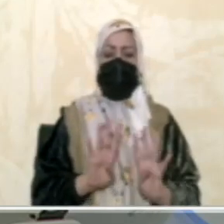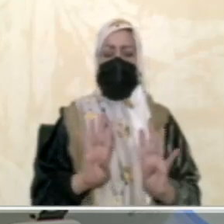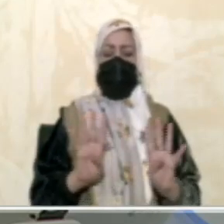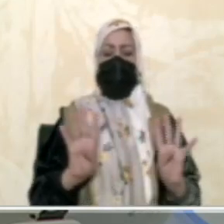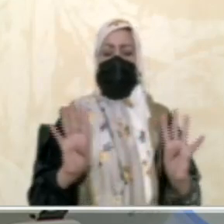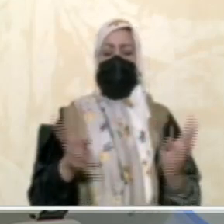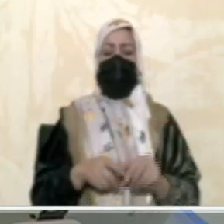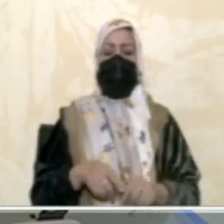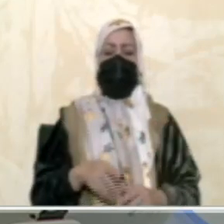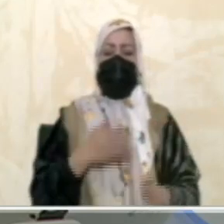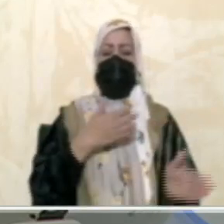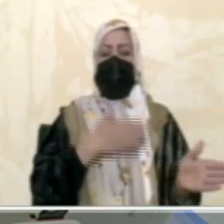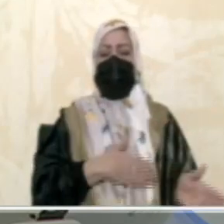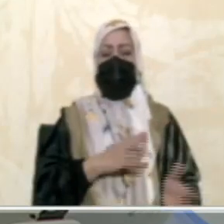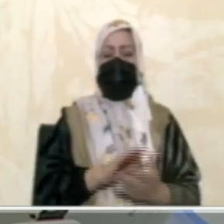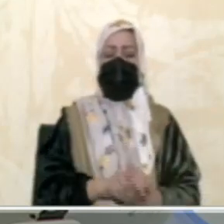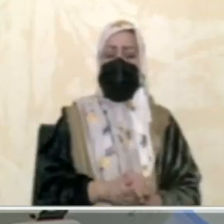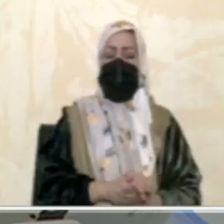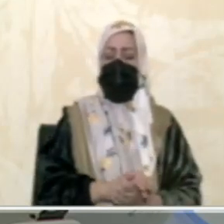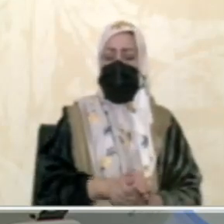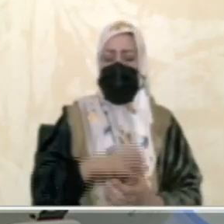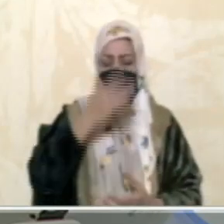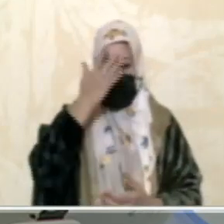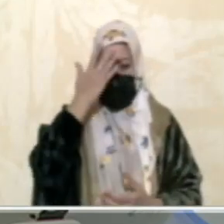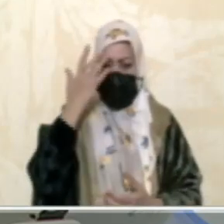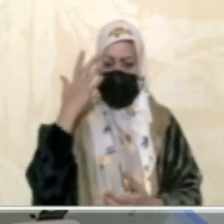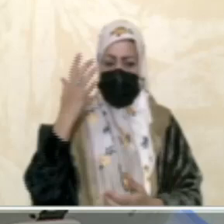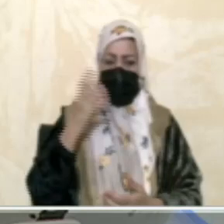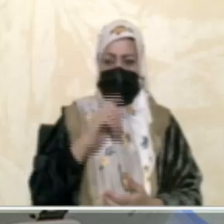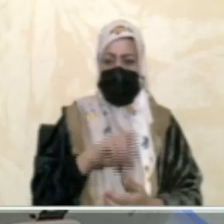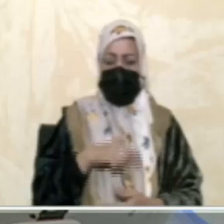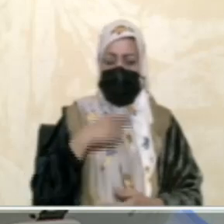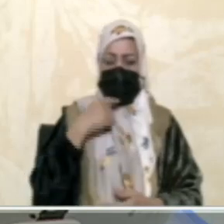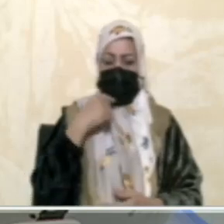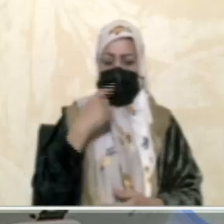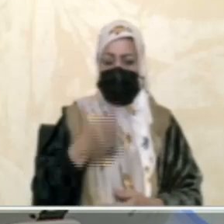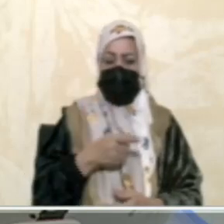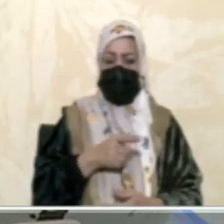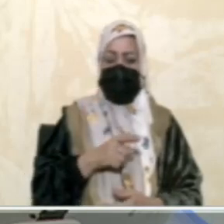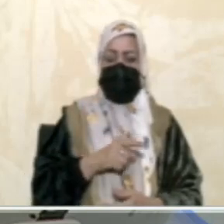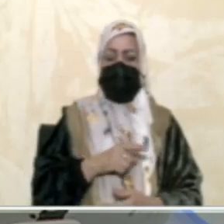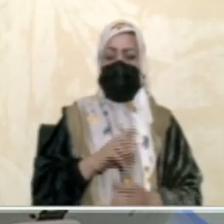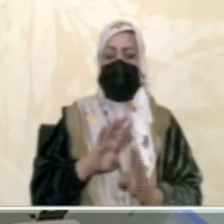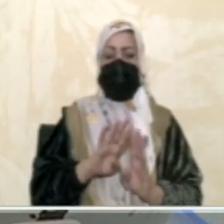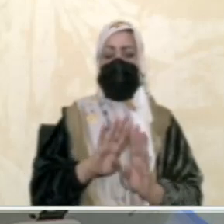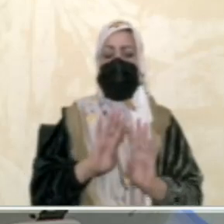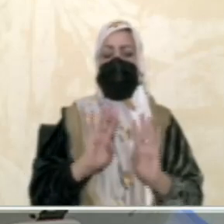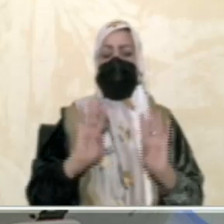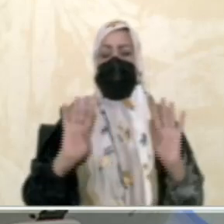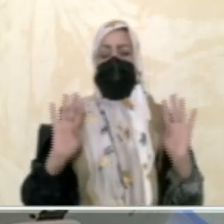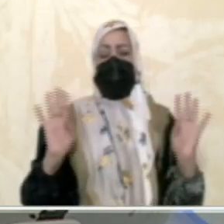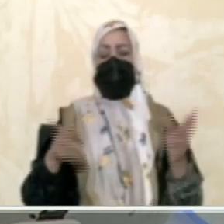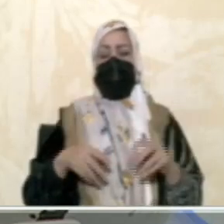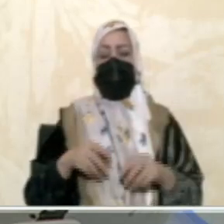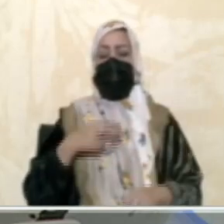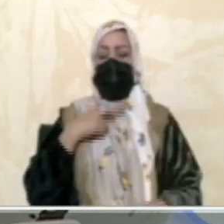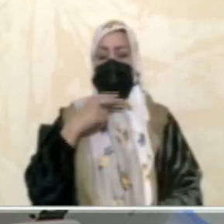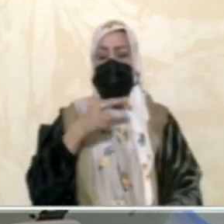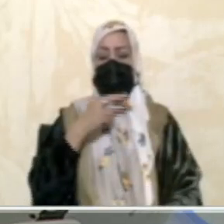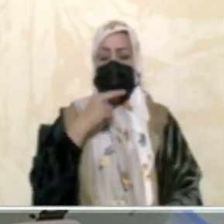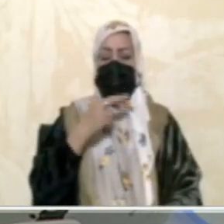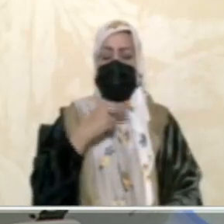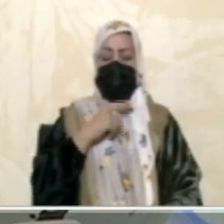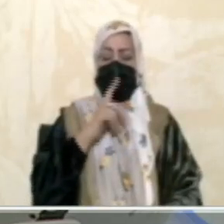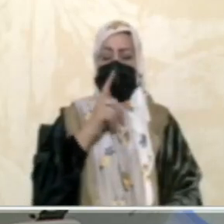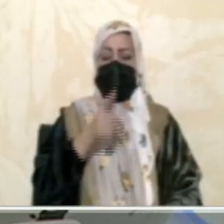العلماء لما تكلموا على الاثار التي وردت في مساله مراصه